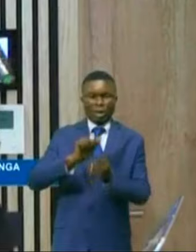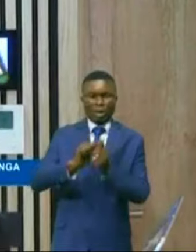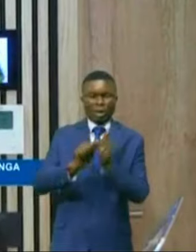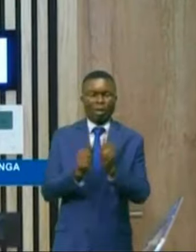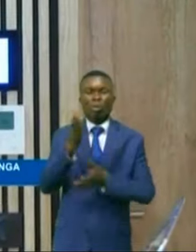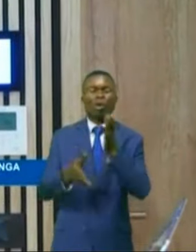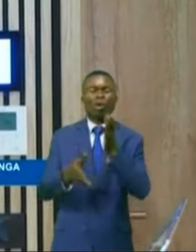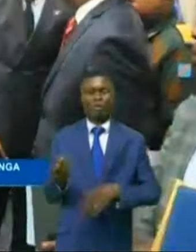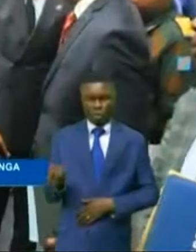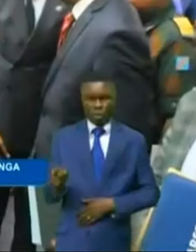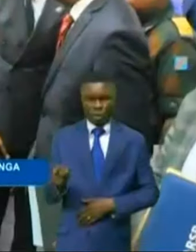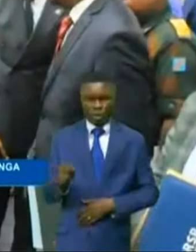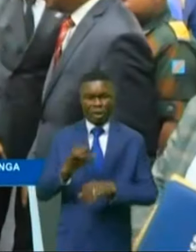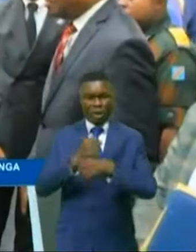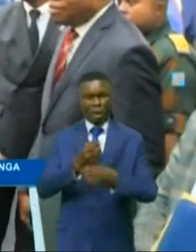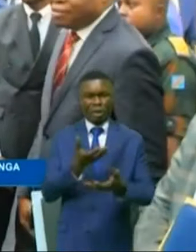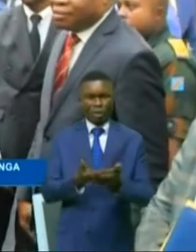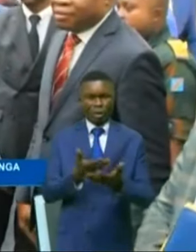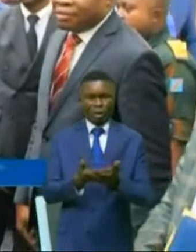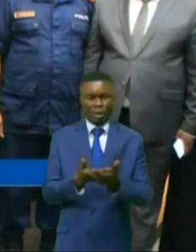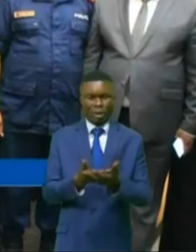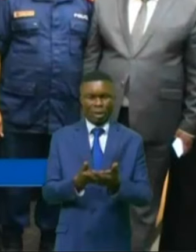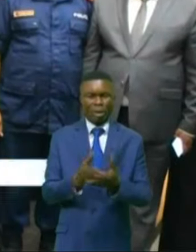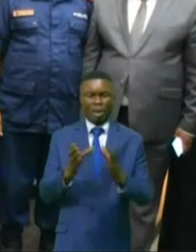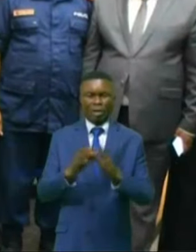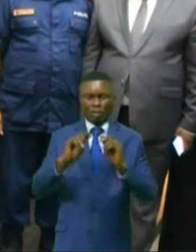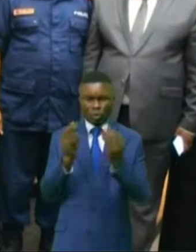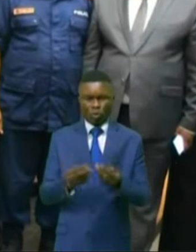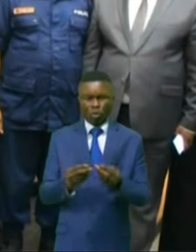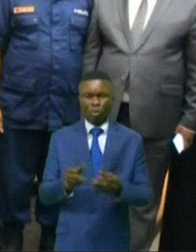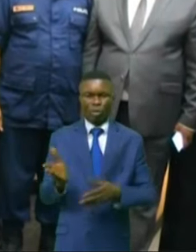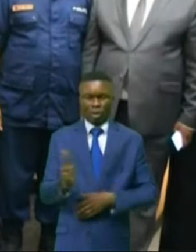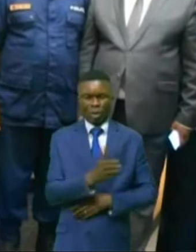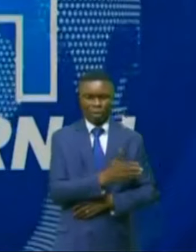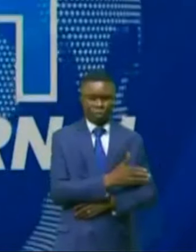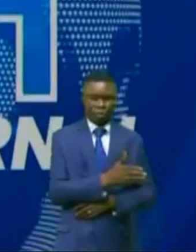capitaux a été mise en place par un arrêté du ministère de la Justice.